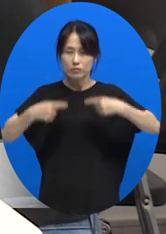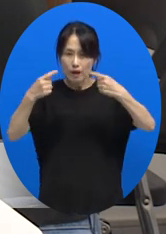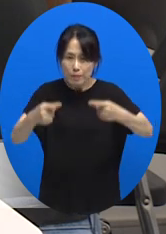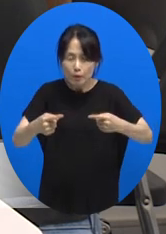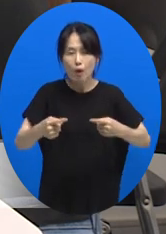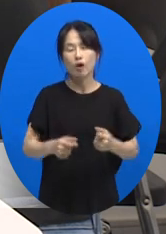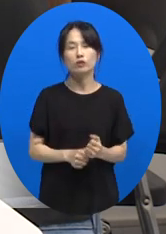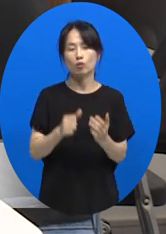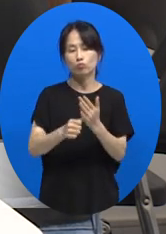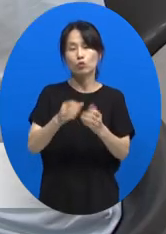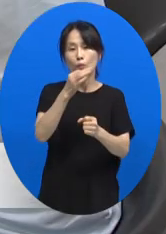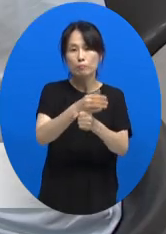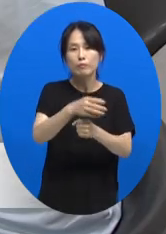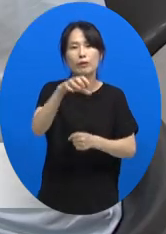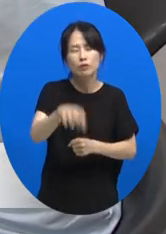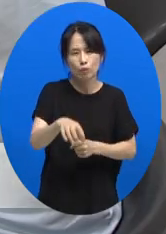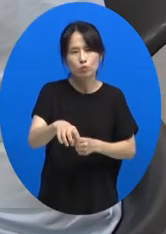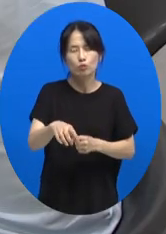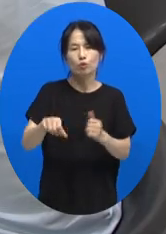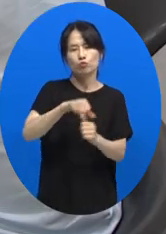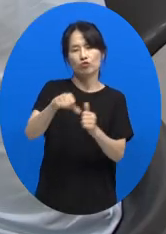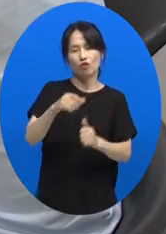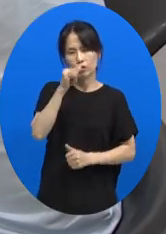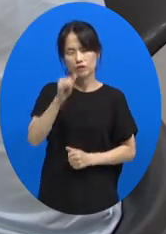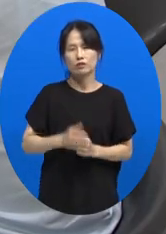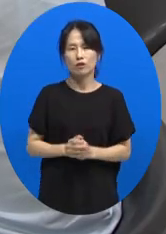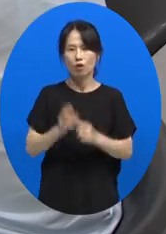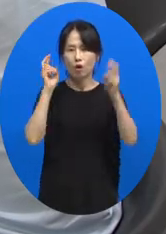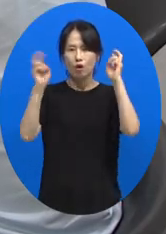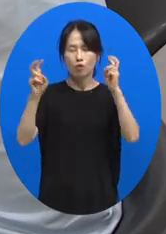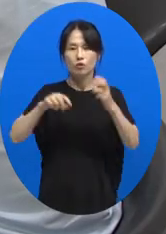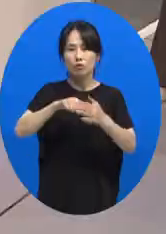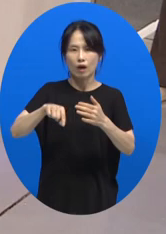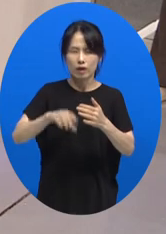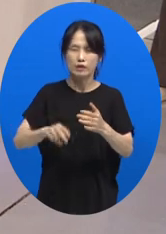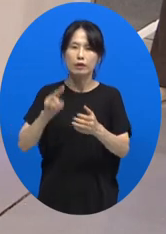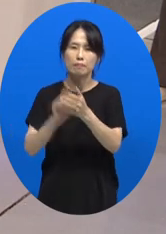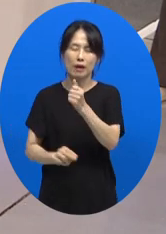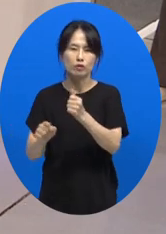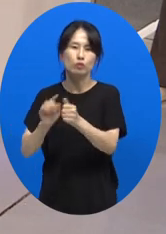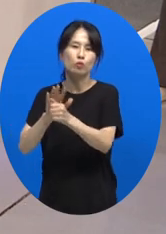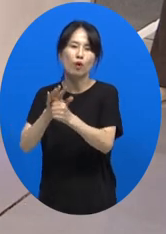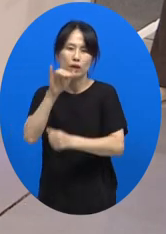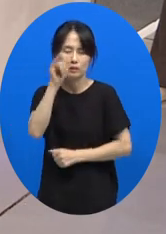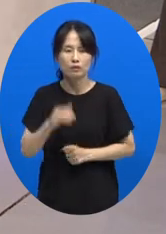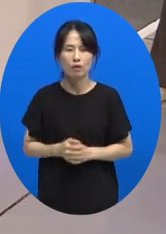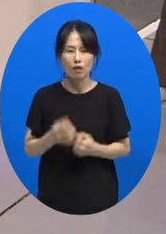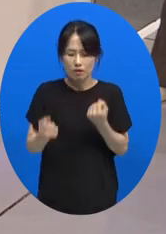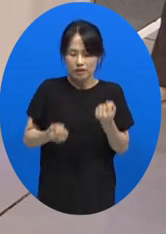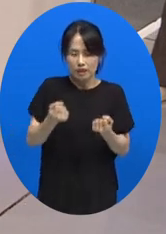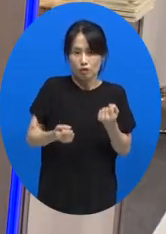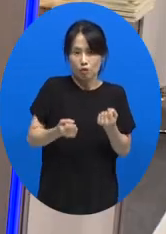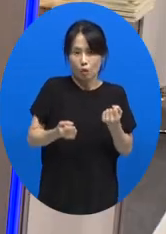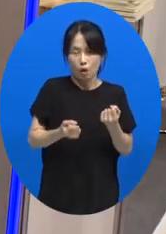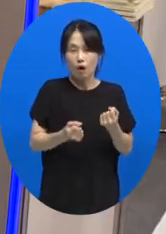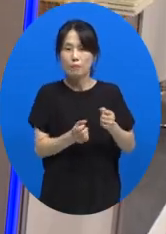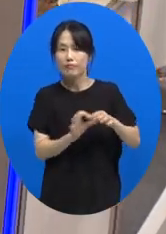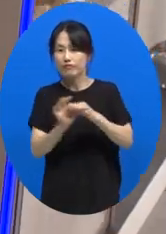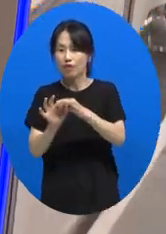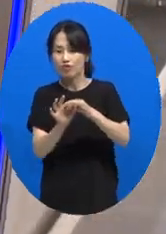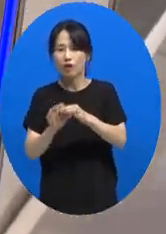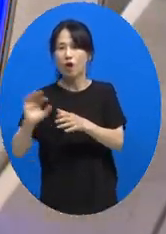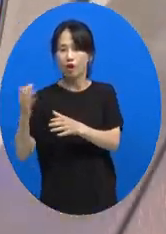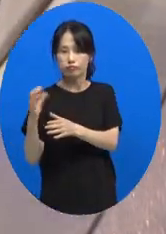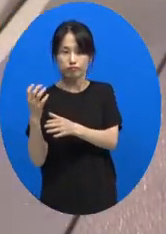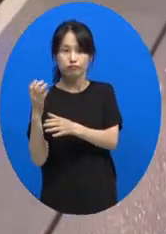참여하는 구매 상담회장도 운영해 도내 환경기업의 판로 확대도 지원합니다. 자전거 페달을 밟아 믹서기를 돌리고 펌프질을